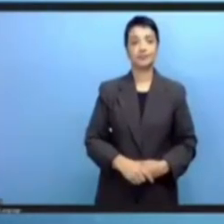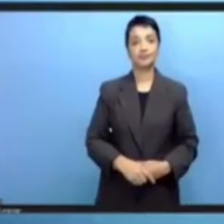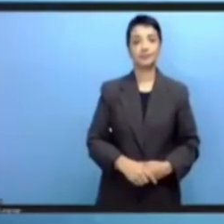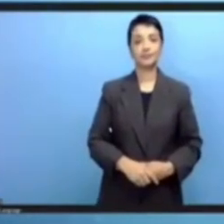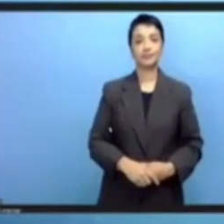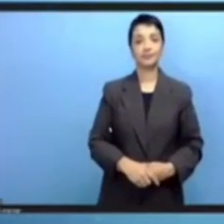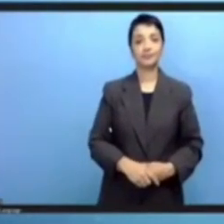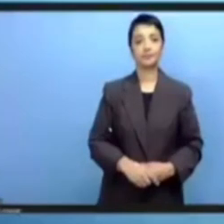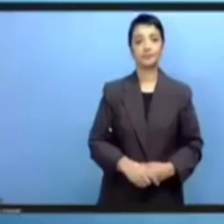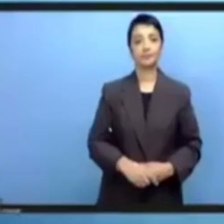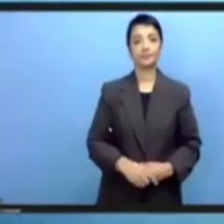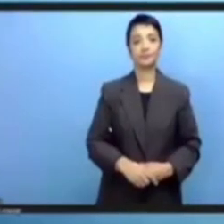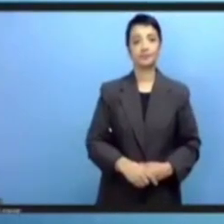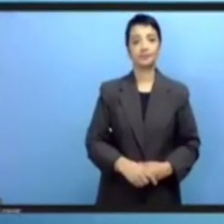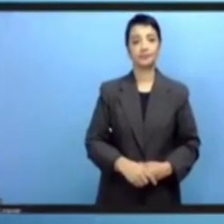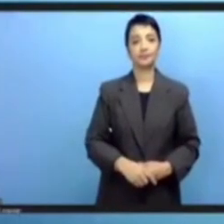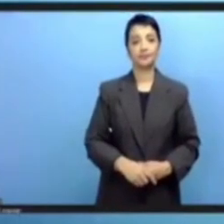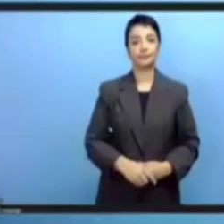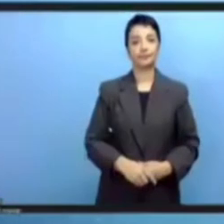Merci.